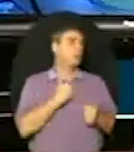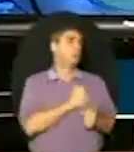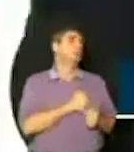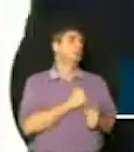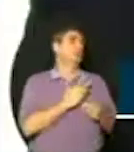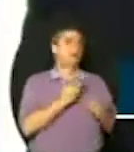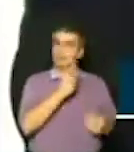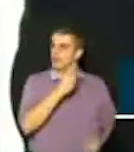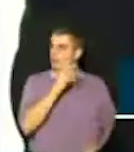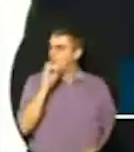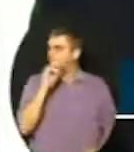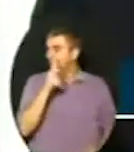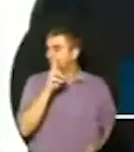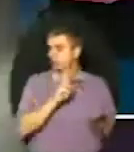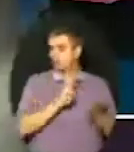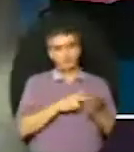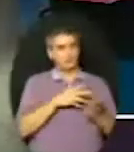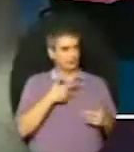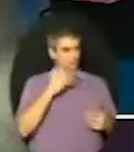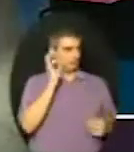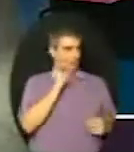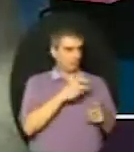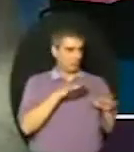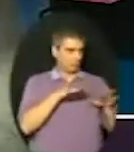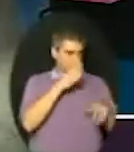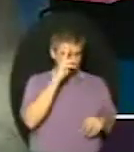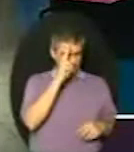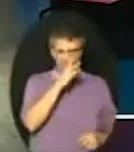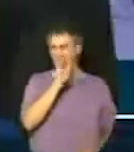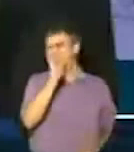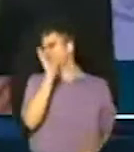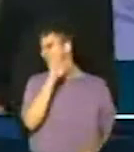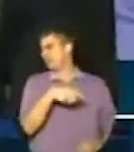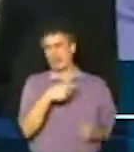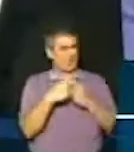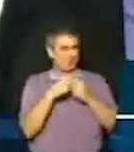לכם. מיקי, אתה צודק. מוצלח לפגוע בממשלת